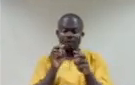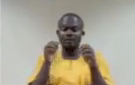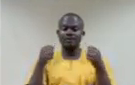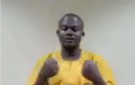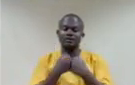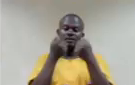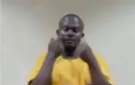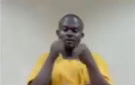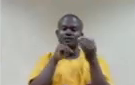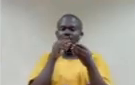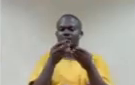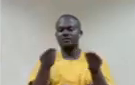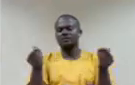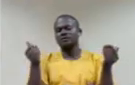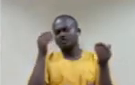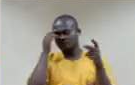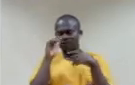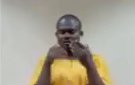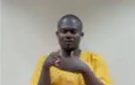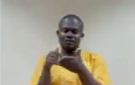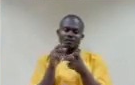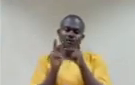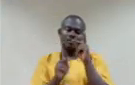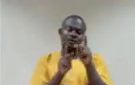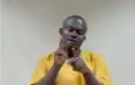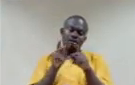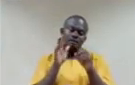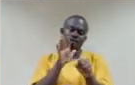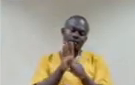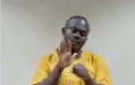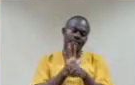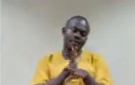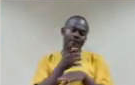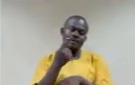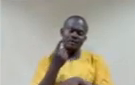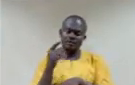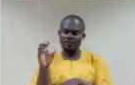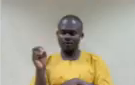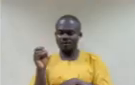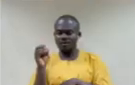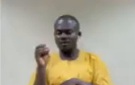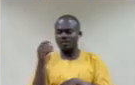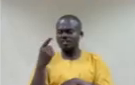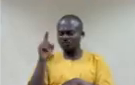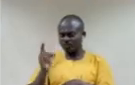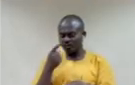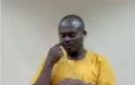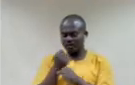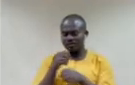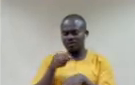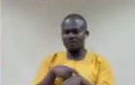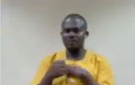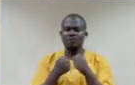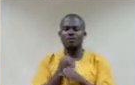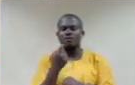ayo mafaranga atapfuye ubusa kuko abantu benshi barenze 1000 kubona akazi mu gihe cy'umwaka